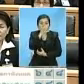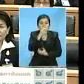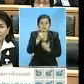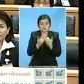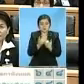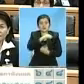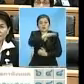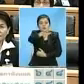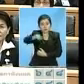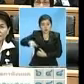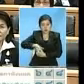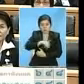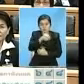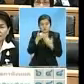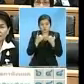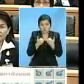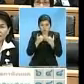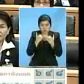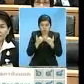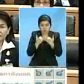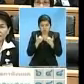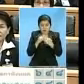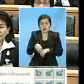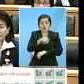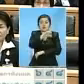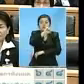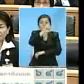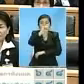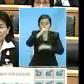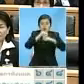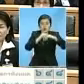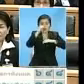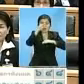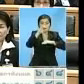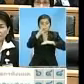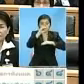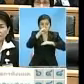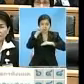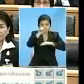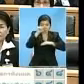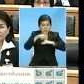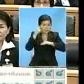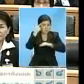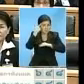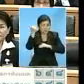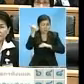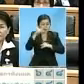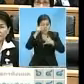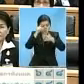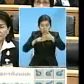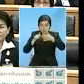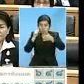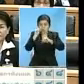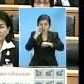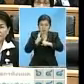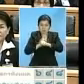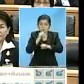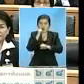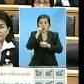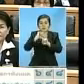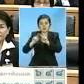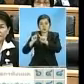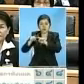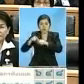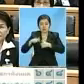ครับขณะนี้สมาชิกสภาผู้แทนราษฎรเกิน 80% เป็นคนดีมีความรู้มีความสามารถและก็เป็นคน